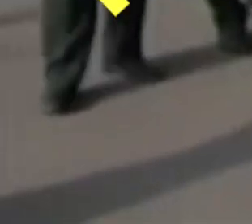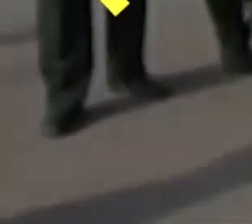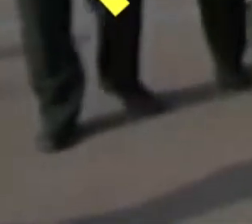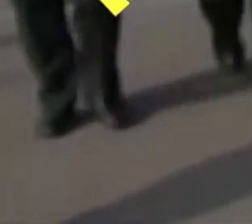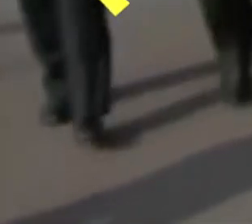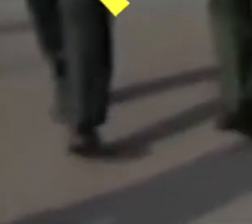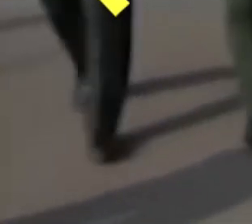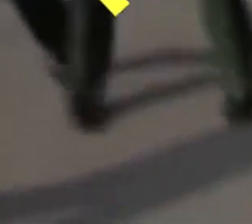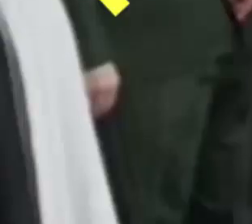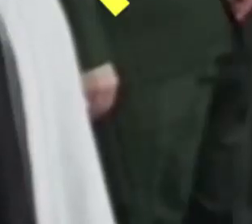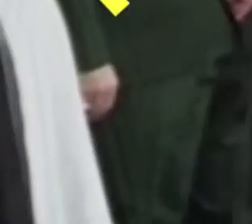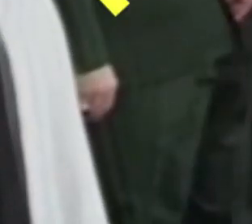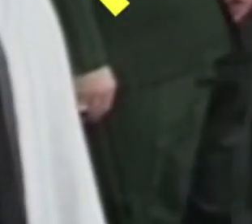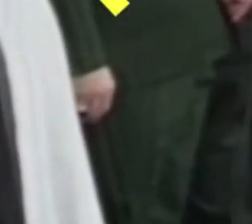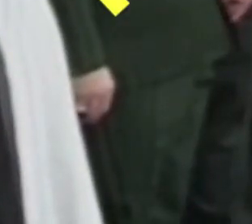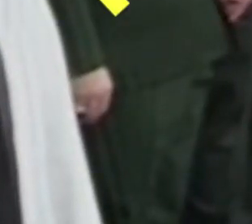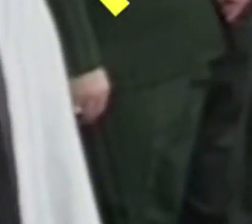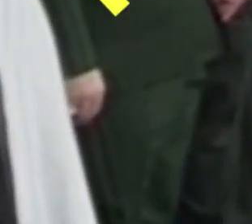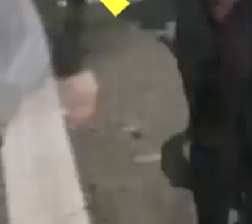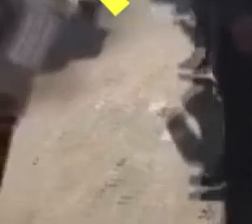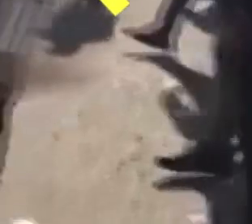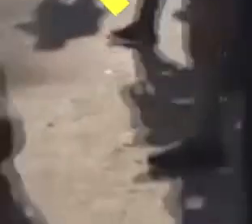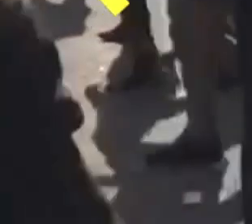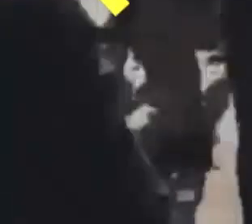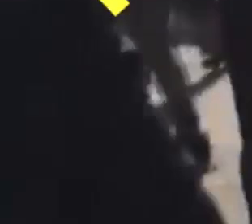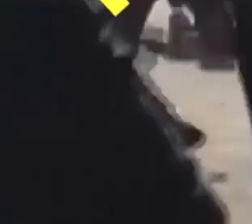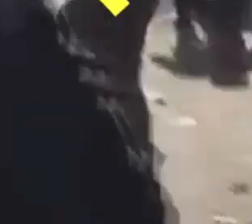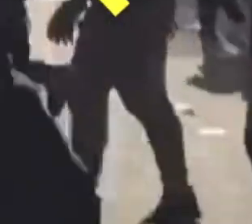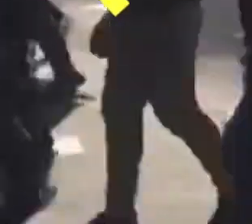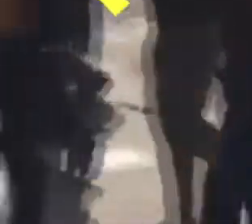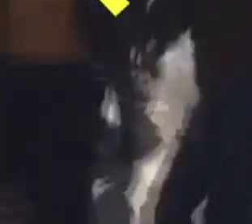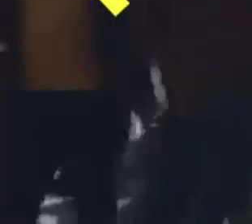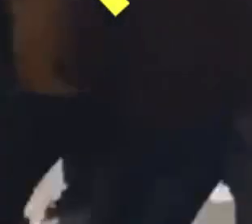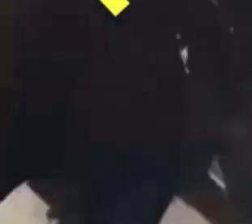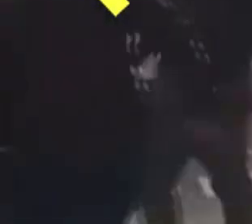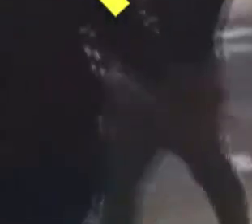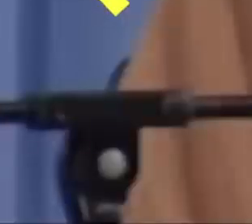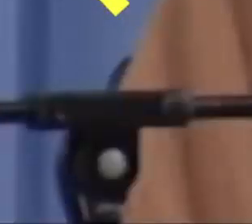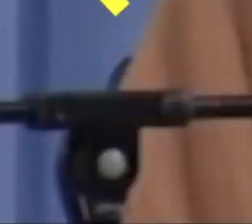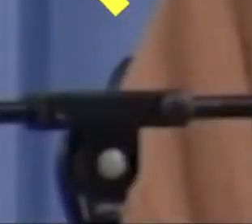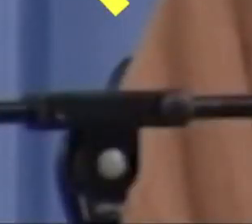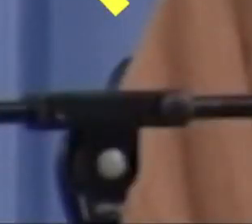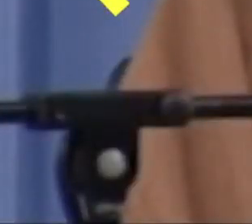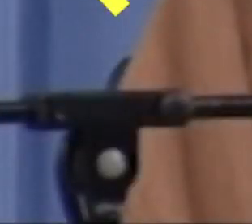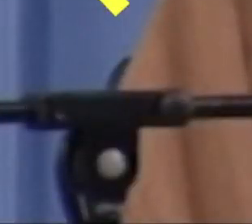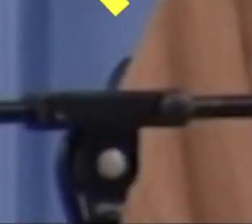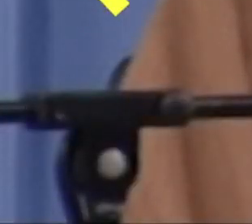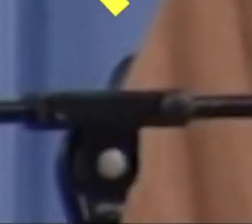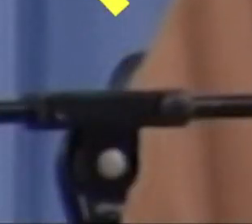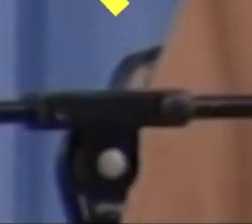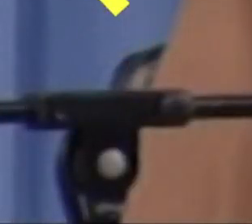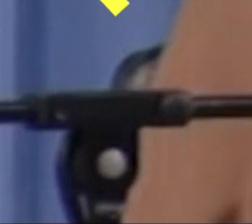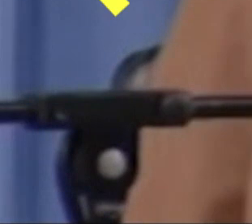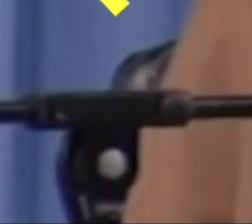מתגרה בנשיא ארצות הברית, ומצהיר שאינו חושש מאימות צבאי. אבל אני קלט מקולי, פרקתי באיראן נדר.